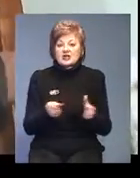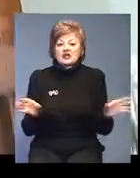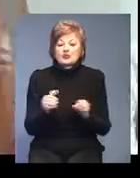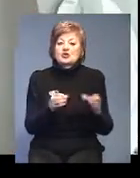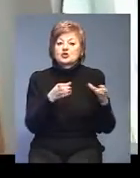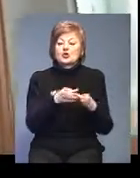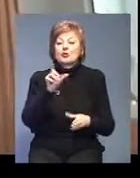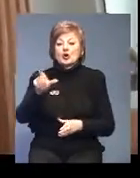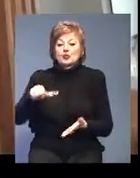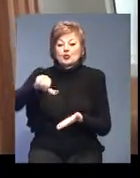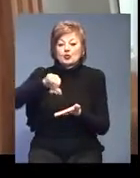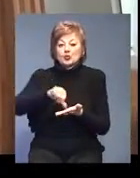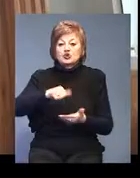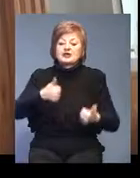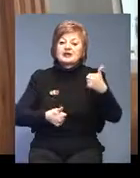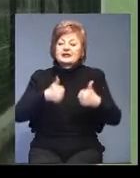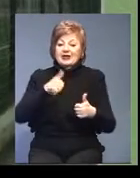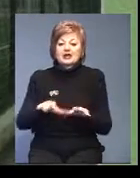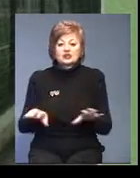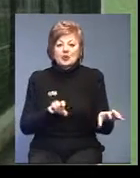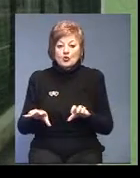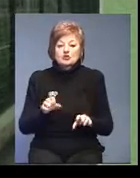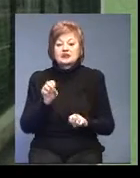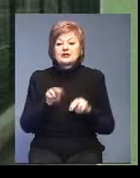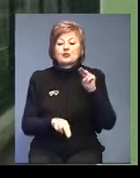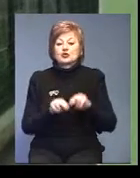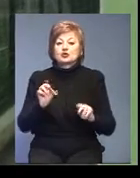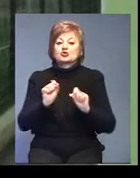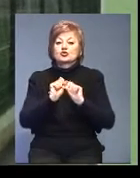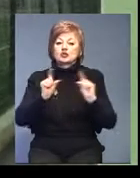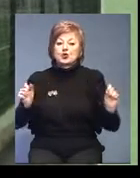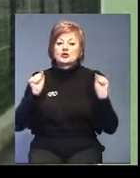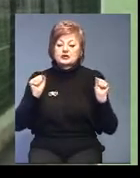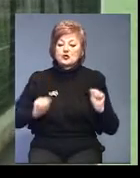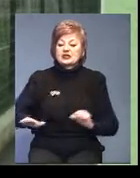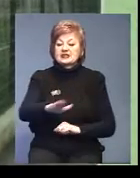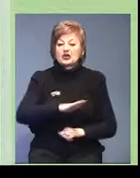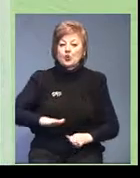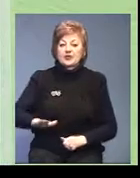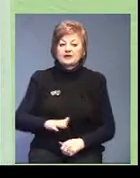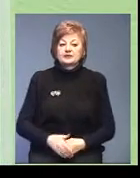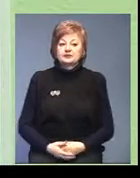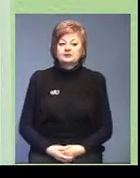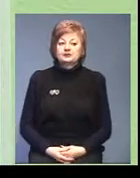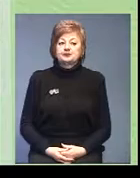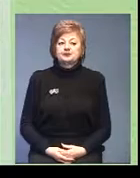осіб, зокрема участь у тендерних махінаціях на будівництві шкільних спортивних стадіонів.